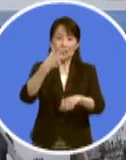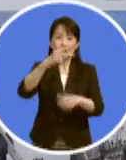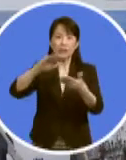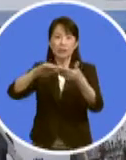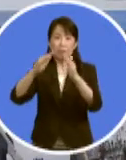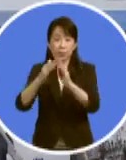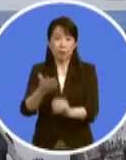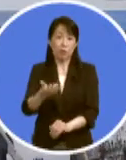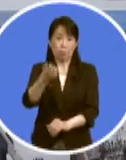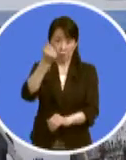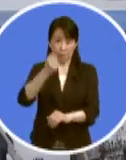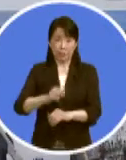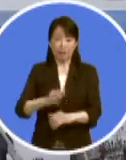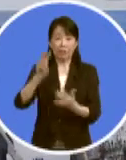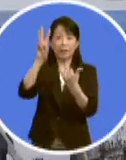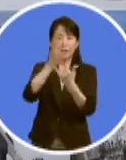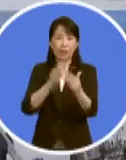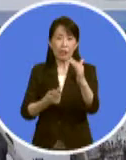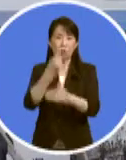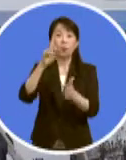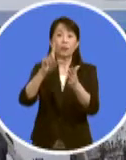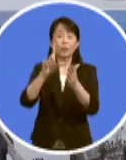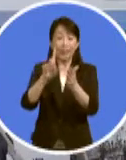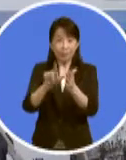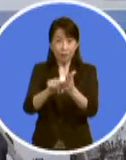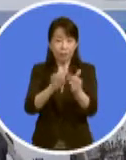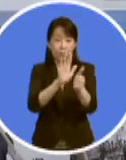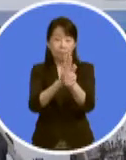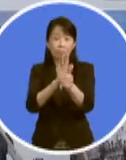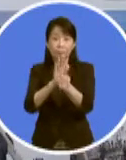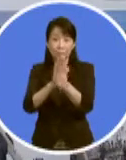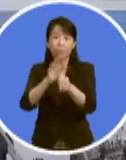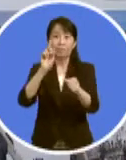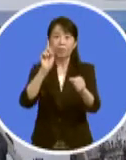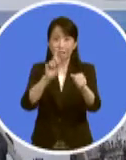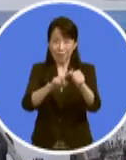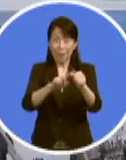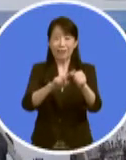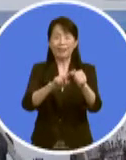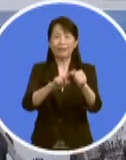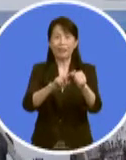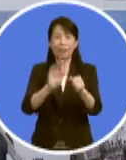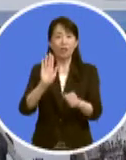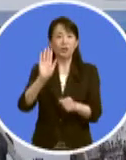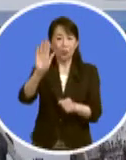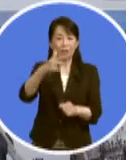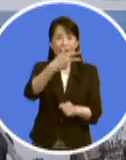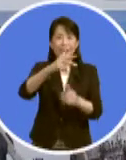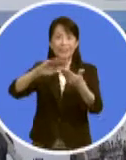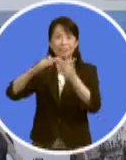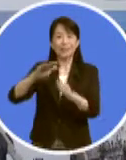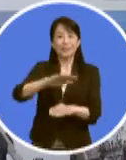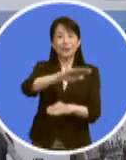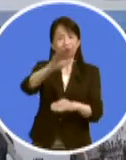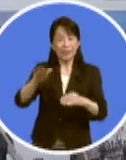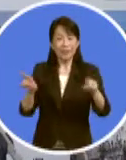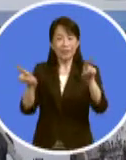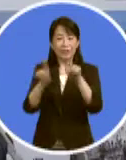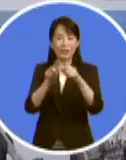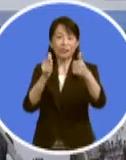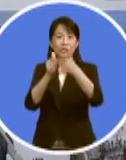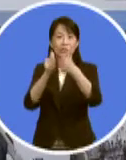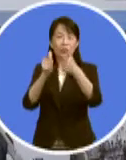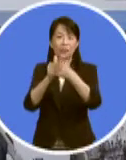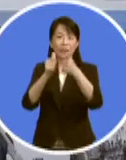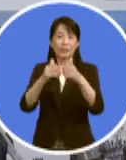わけでございましてそうしたあの災害対応特に最初どうですね的確に行うという意味でこれからじゃあ町の皆さにご相談